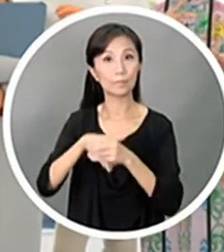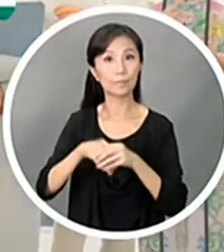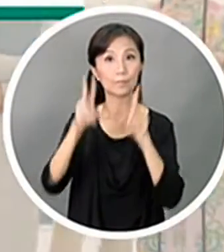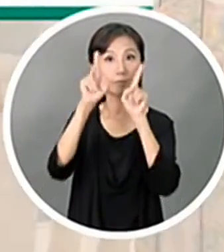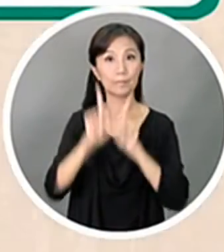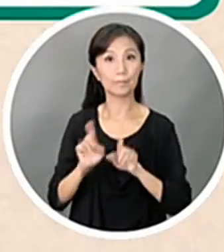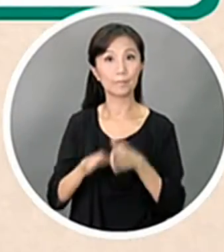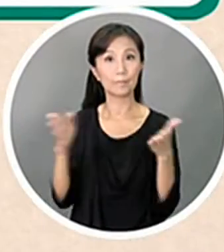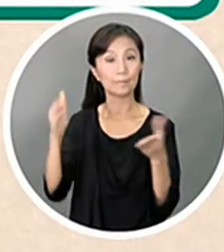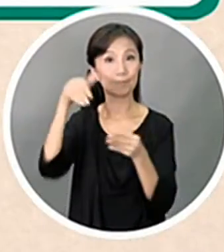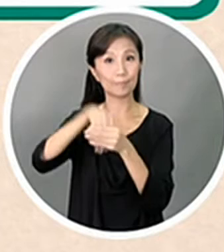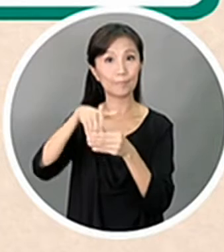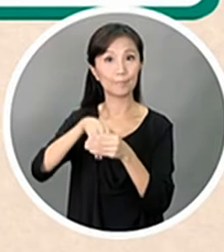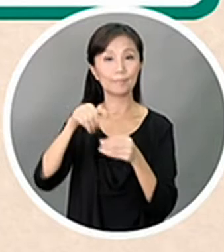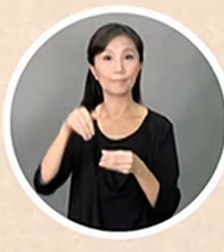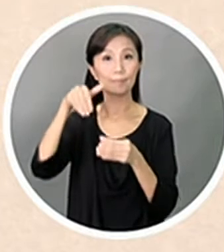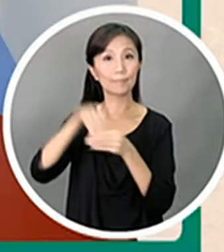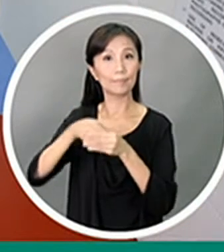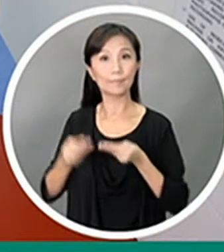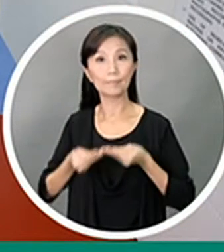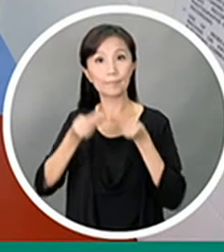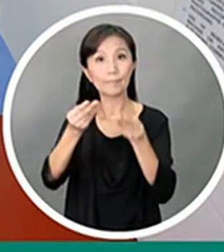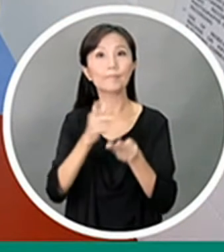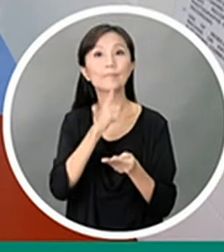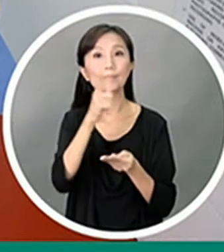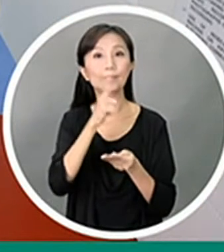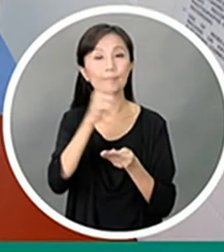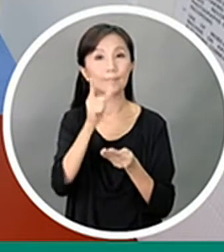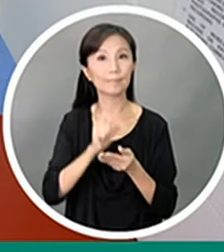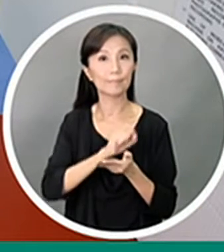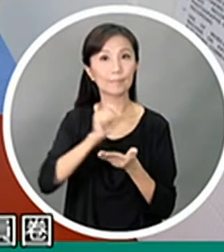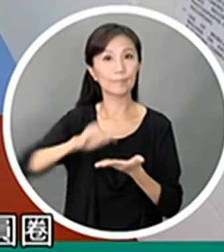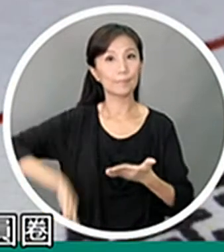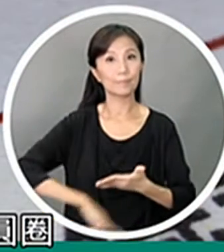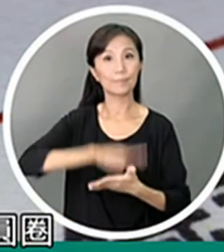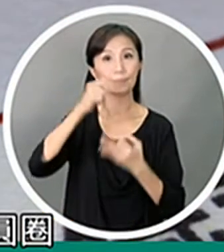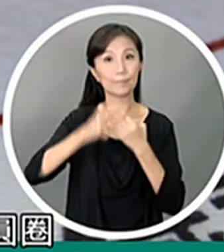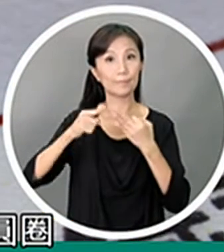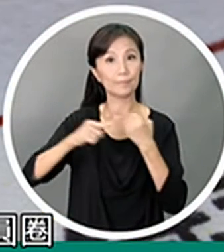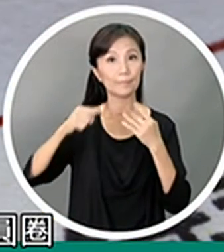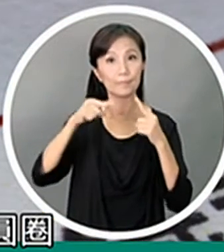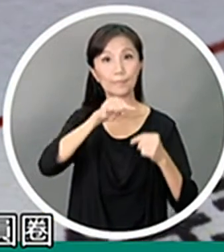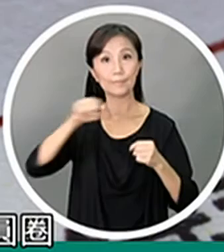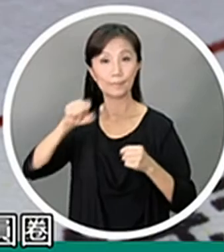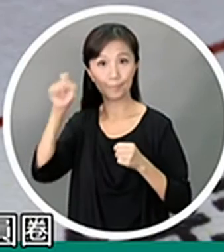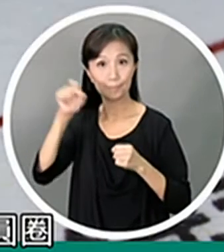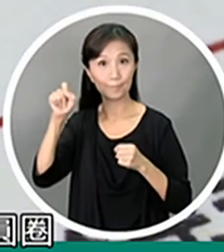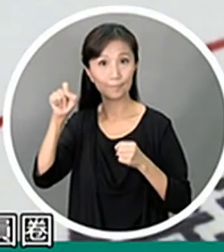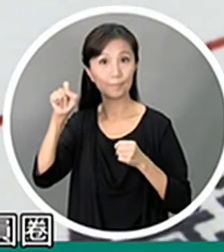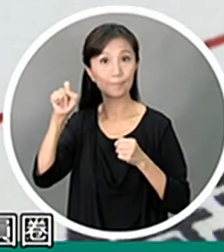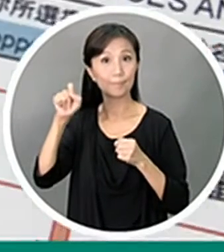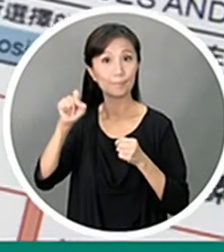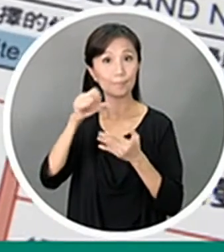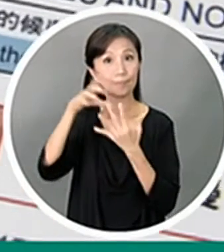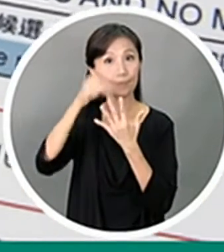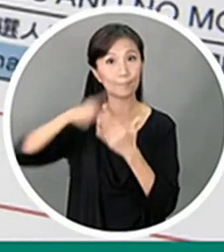选举会在12月11号进行投票，投票时请用票站提供的笔填满所选择候选人姓名左边的椭圆